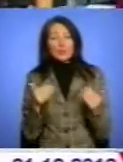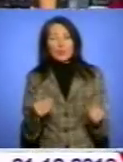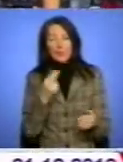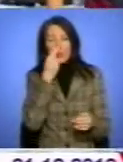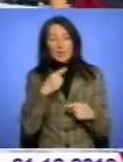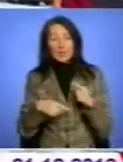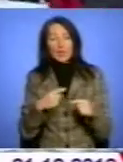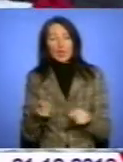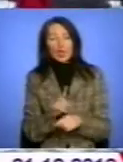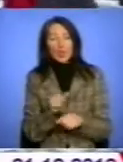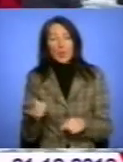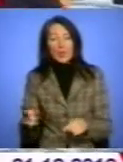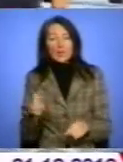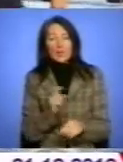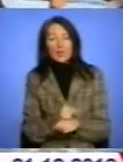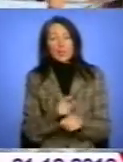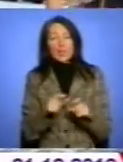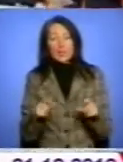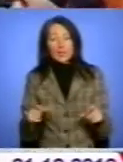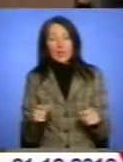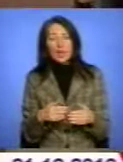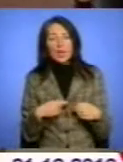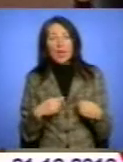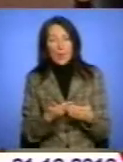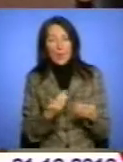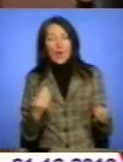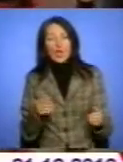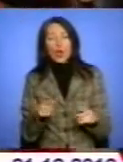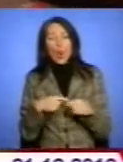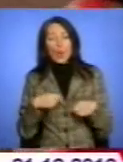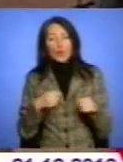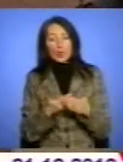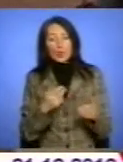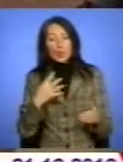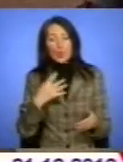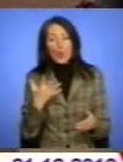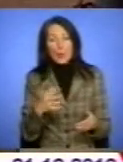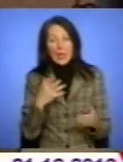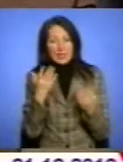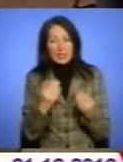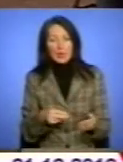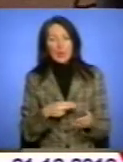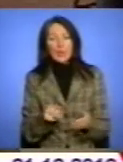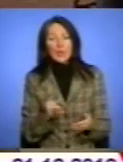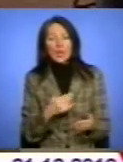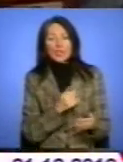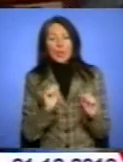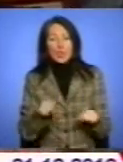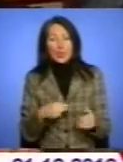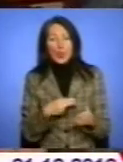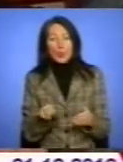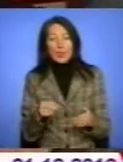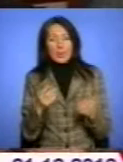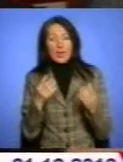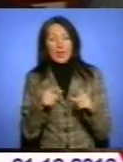Традиційно тернополяни замовляють квитки у касах попереднього продажу за 45 діб. А чи можна придбати квиток сьогодні? На Крим. А як